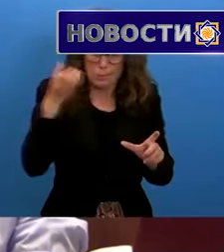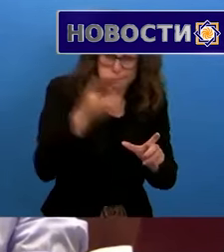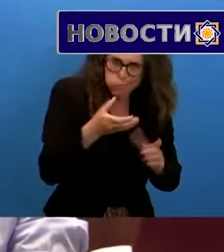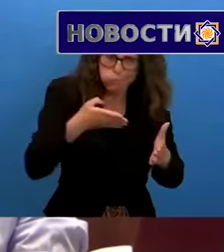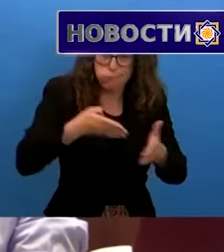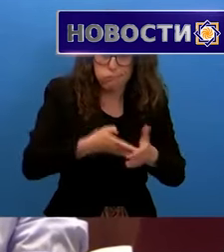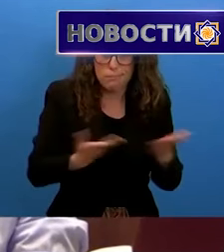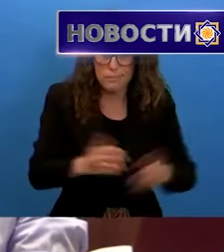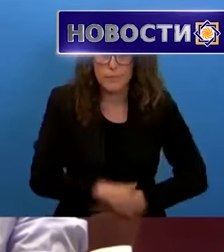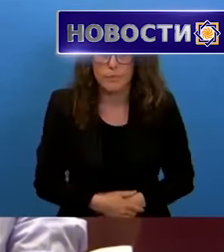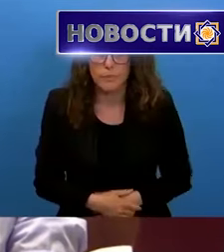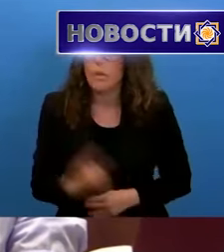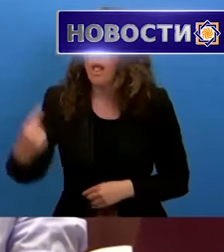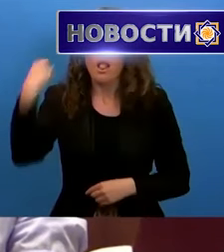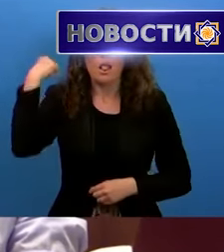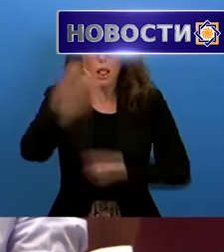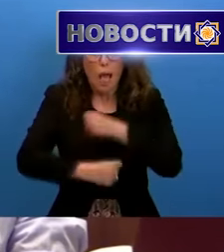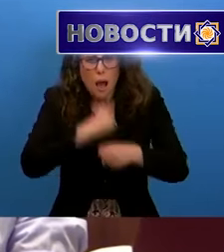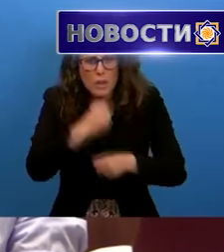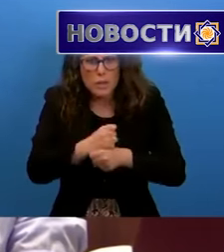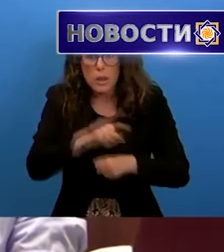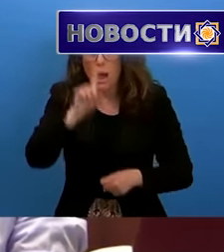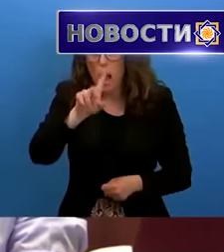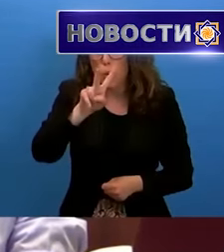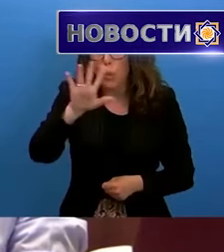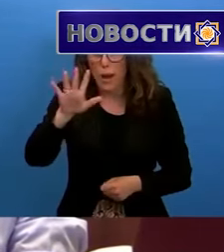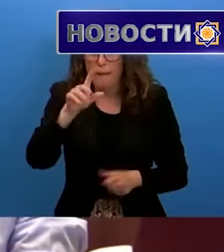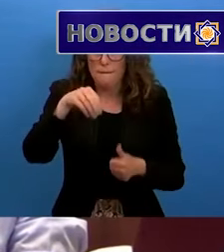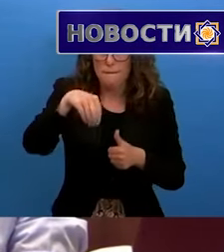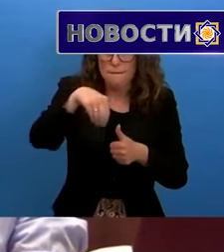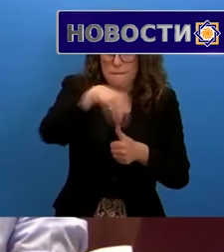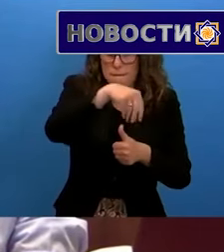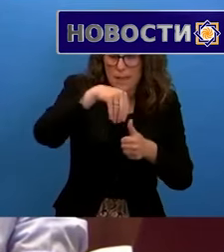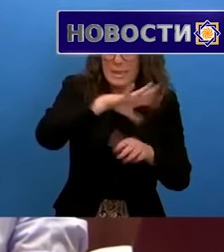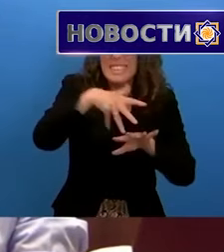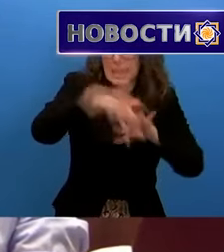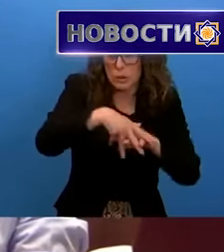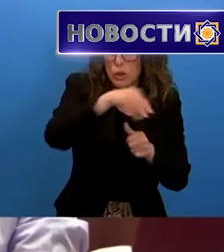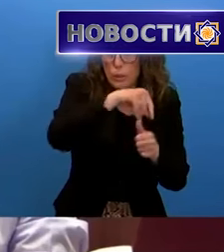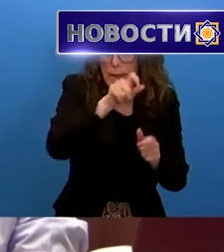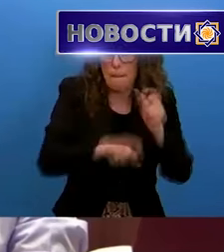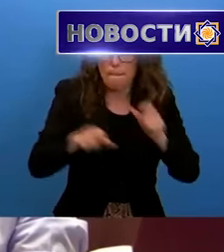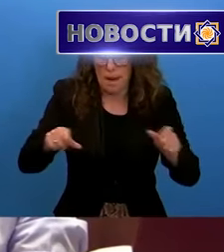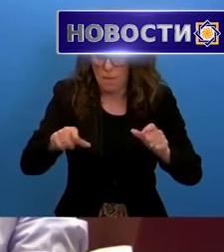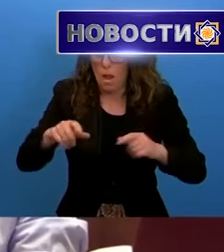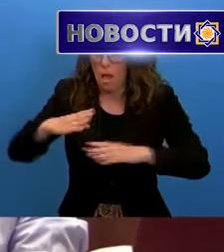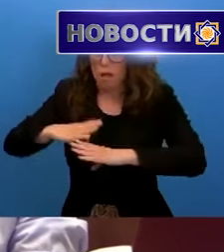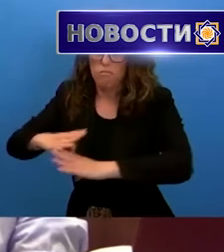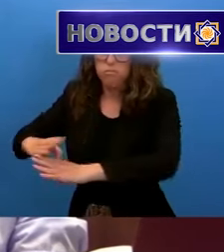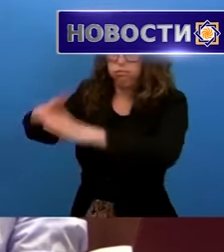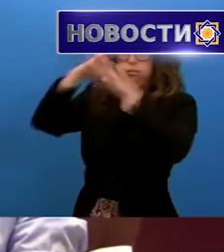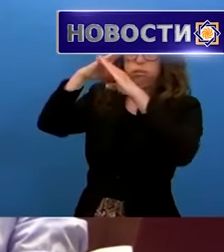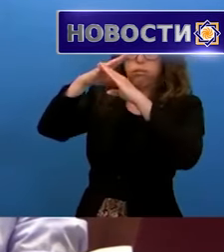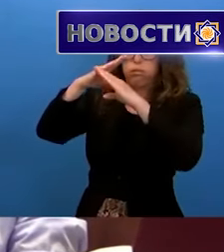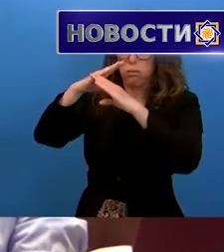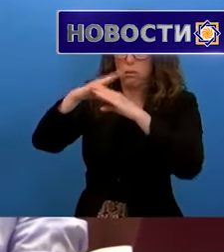палачу. Это самое малое, что мы можем сделать для народов, которые стали нациями-сиротами, чьи поколения присутствуют здесь, чтобы